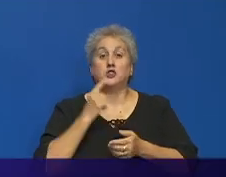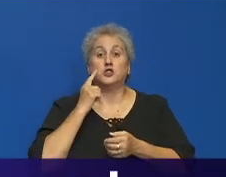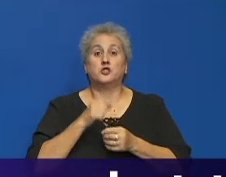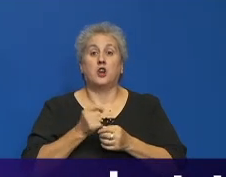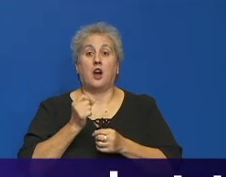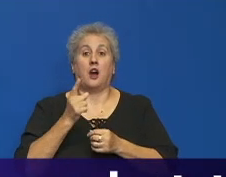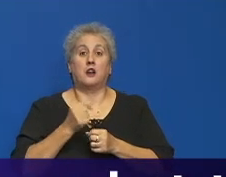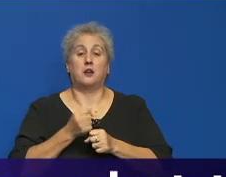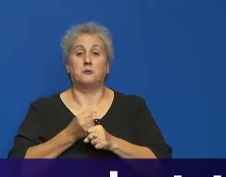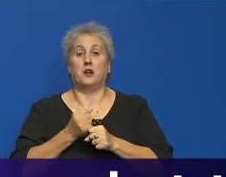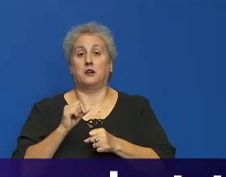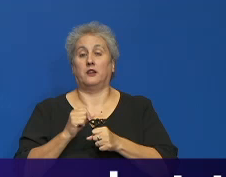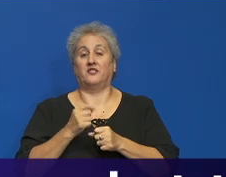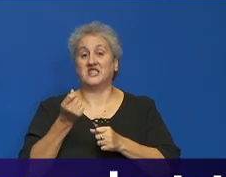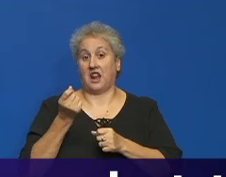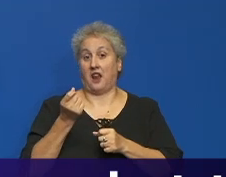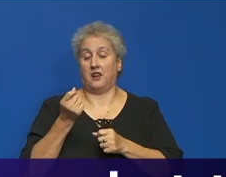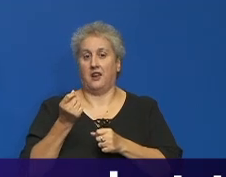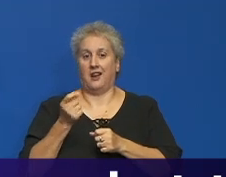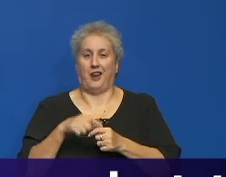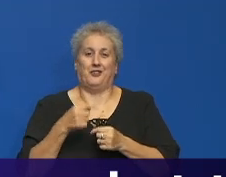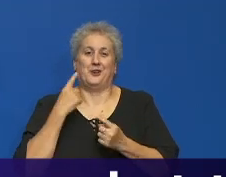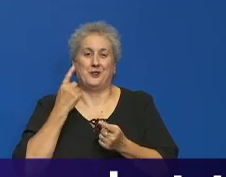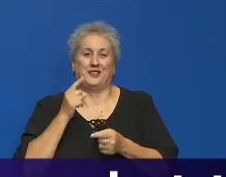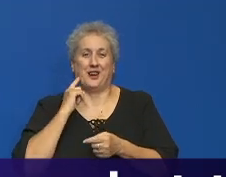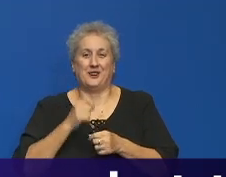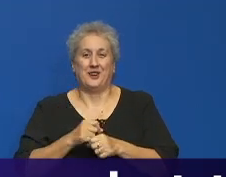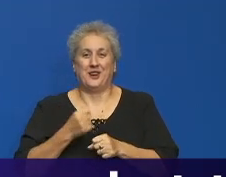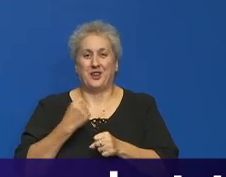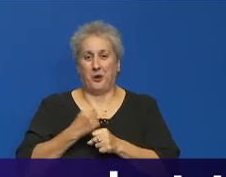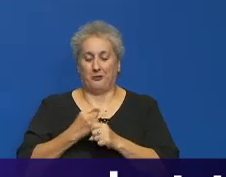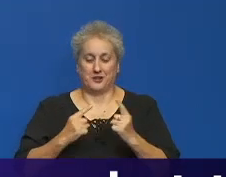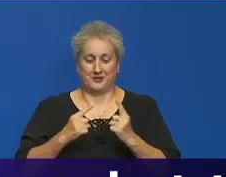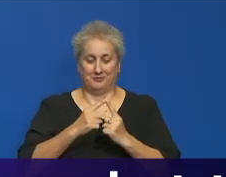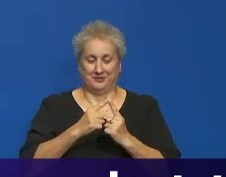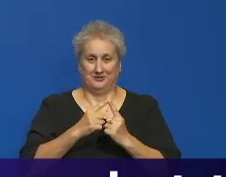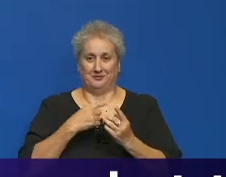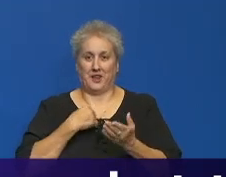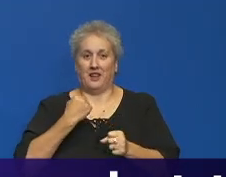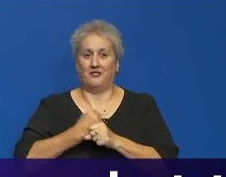au acum angajații din agricultură? Ar fi culmea să nu știu dacă eu am fost inițiatorul actului